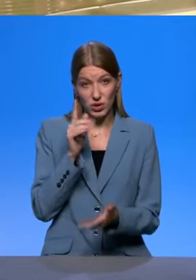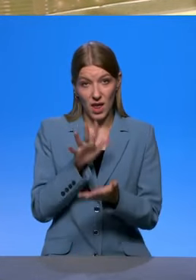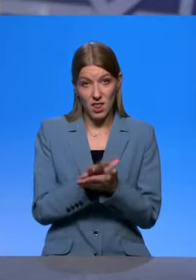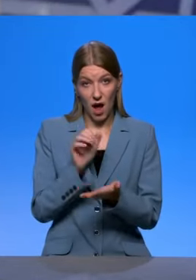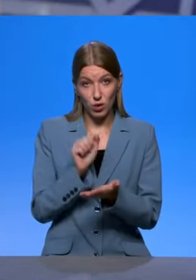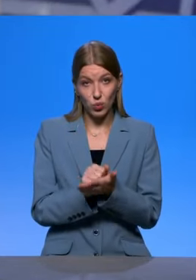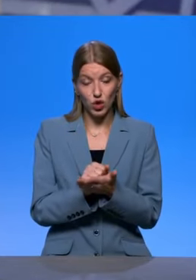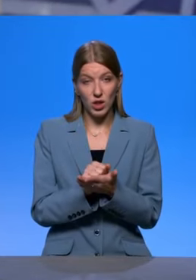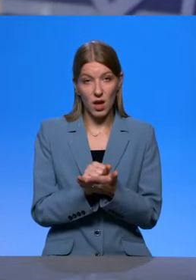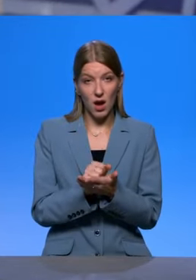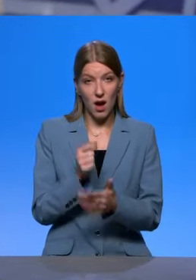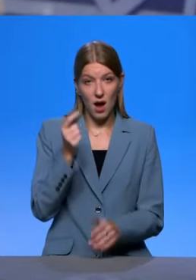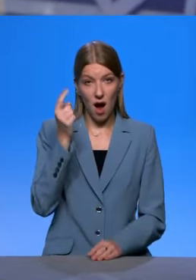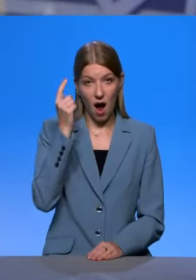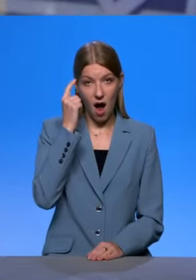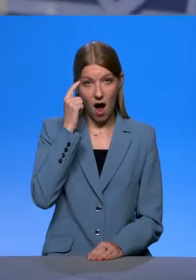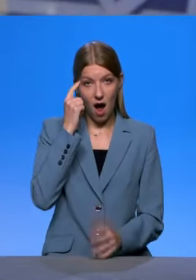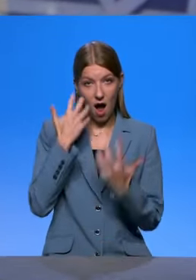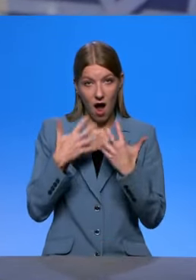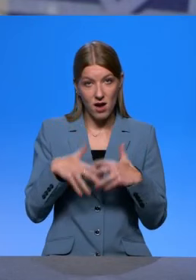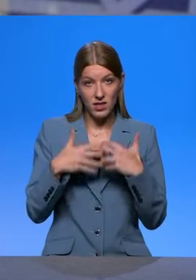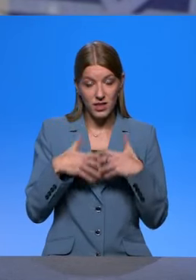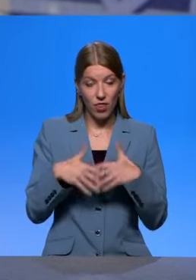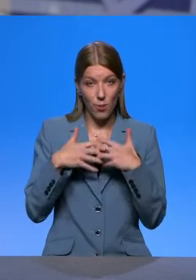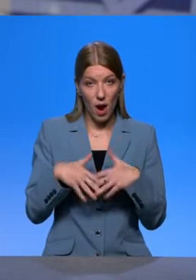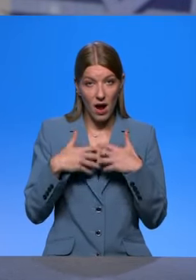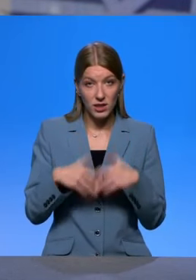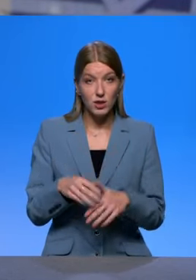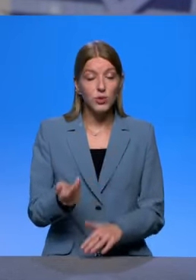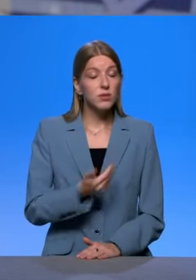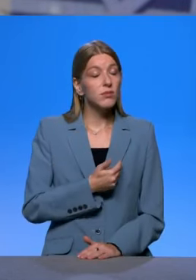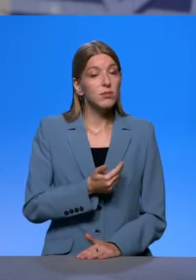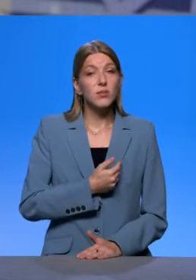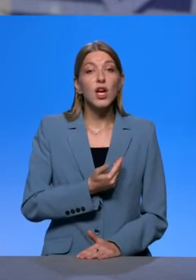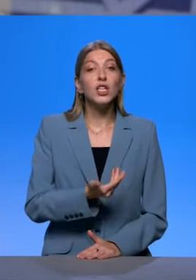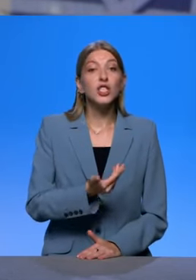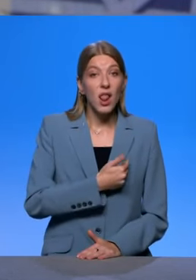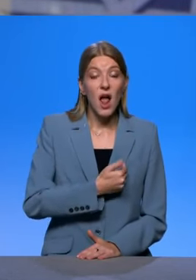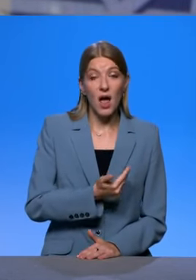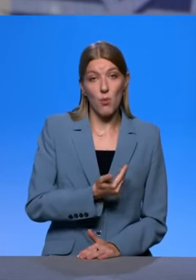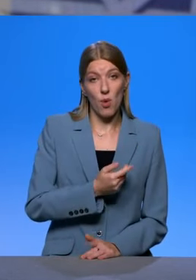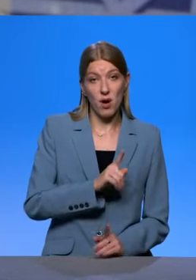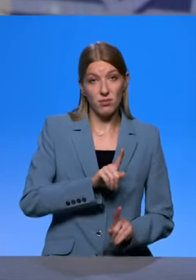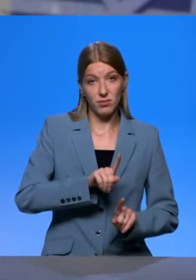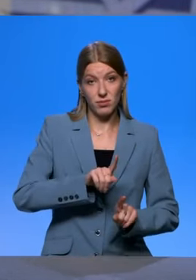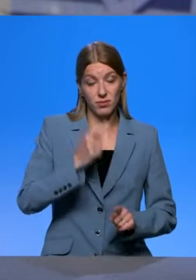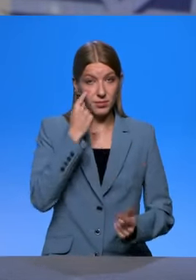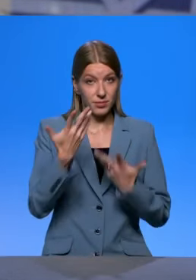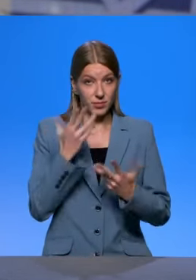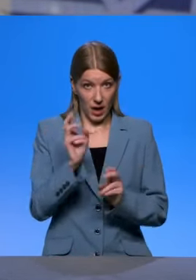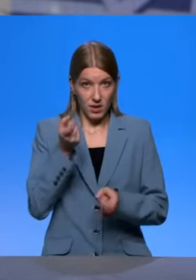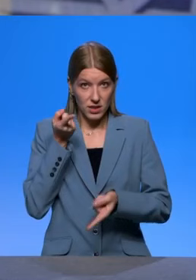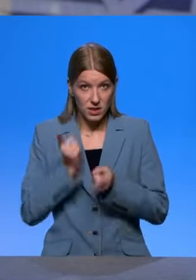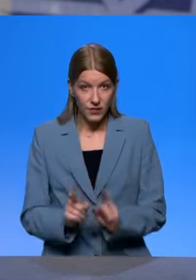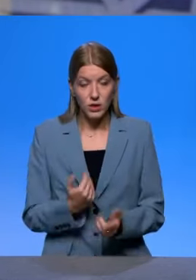желание выдавать желаемое за действительное, то тогда, в принципе, так и есть. Ну, наши же зрители грамотные